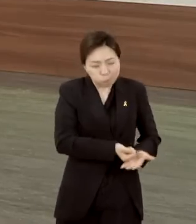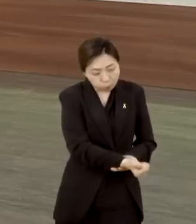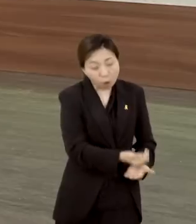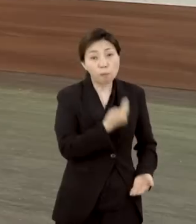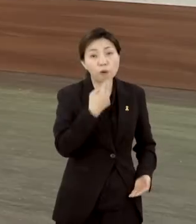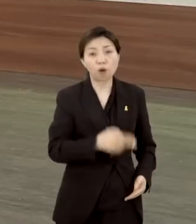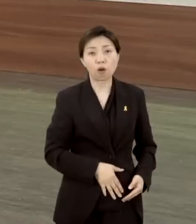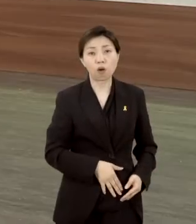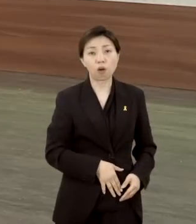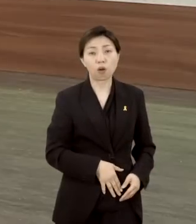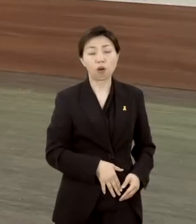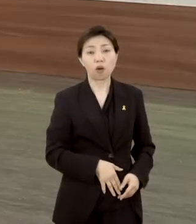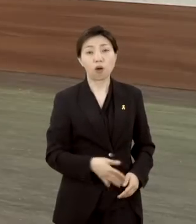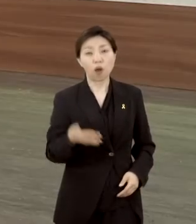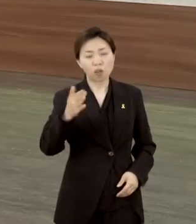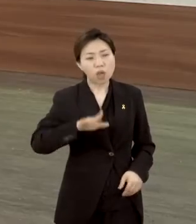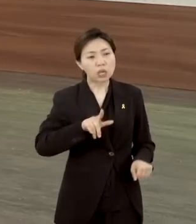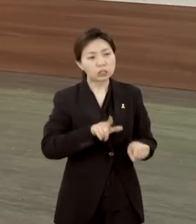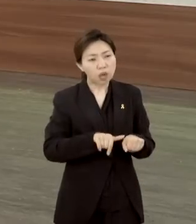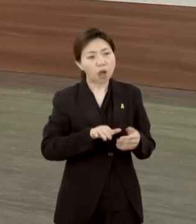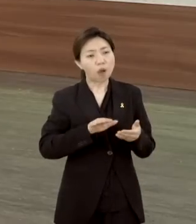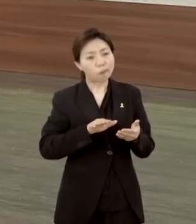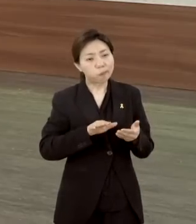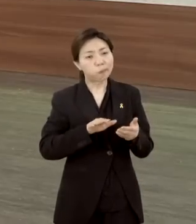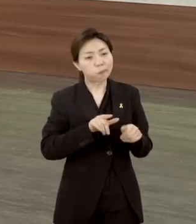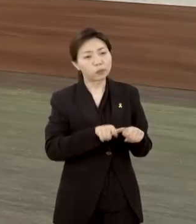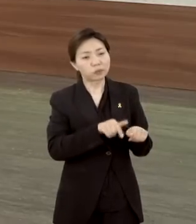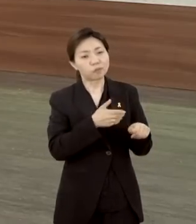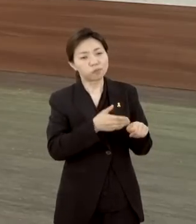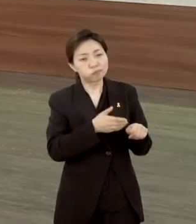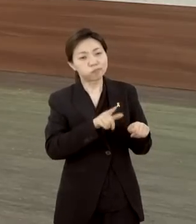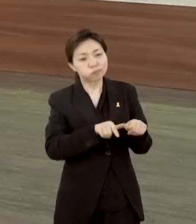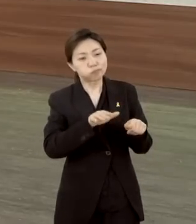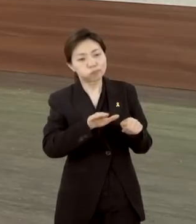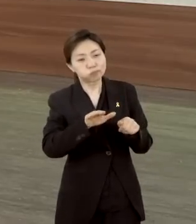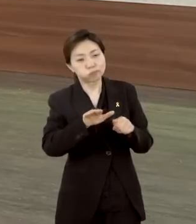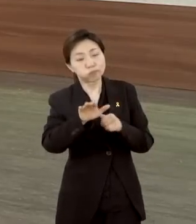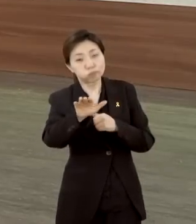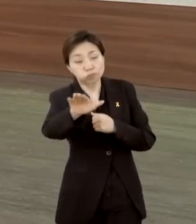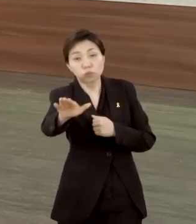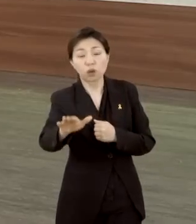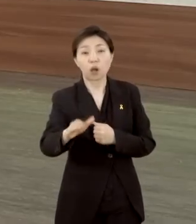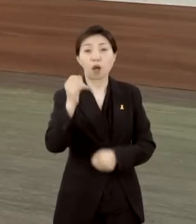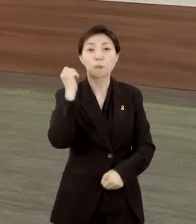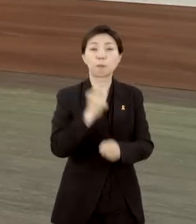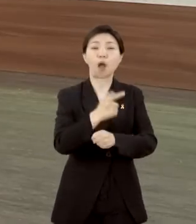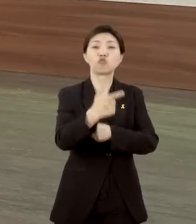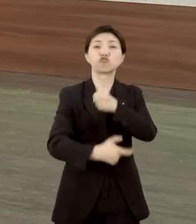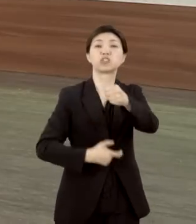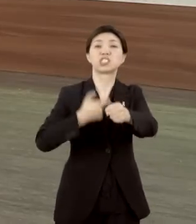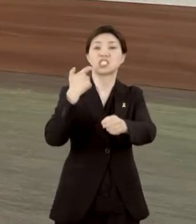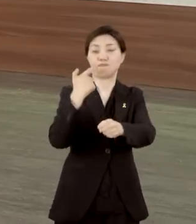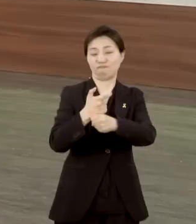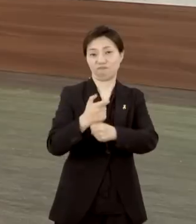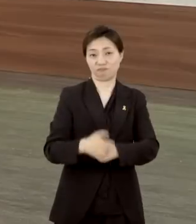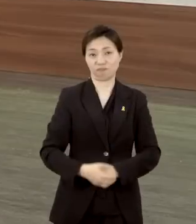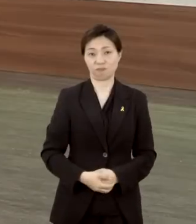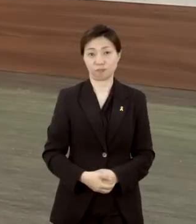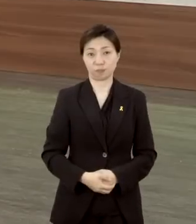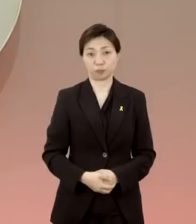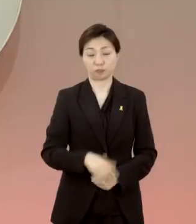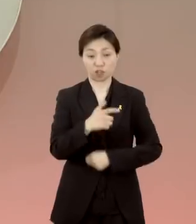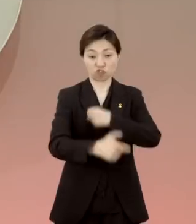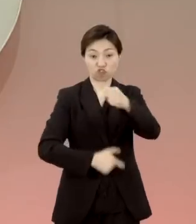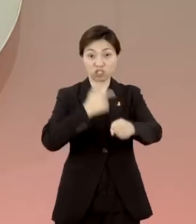그렇게 세월이 흐르고 흐르고 흘러서 60년이 지났답니다